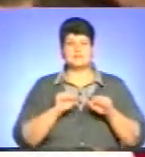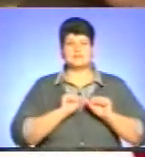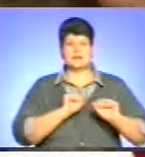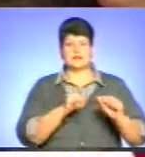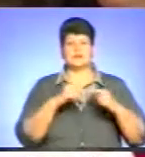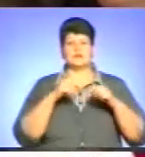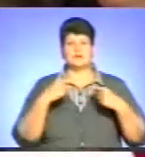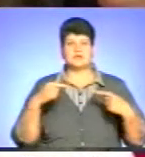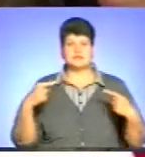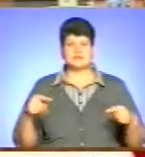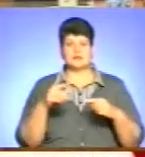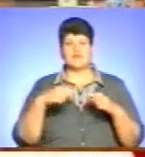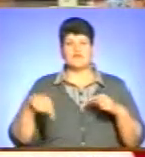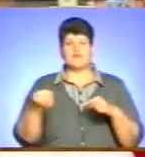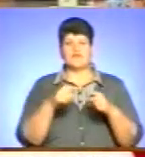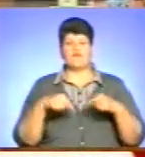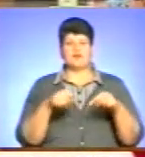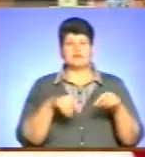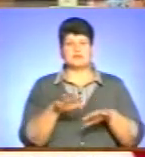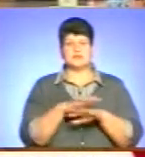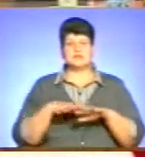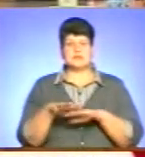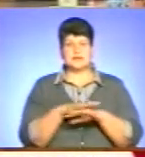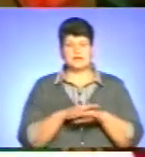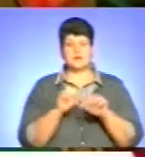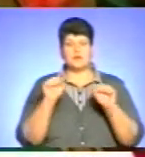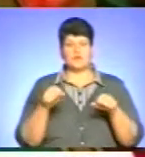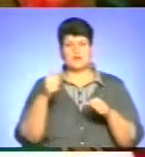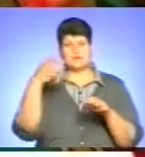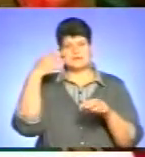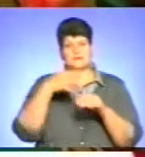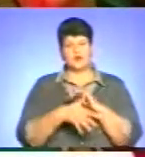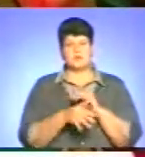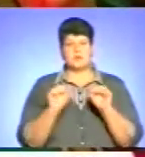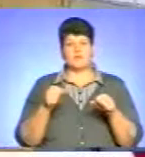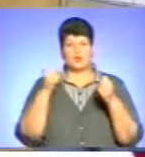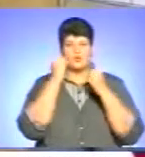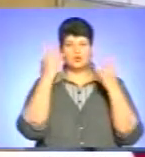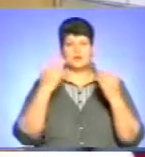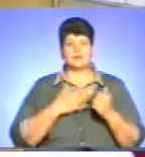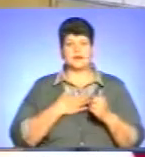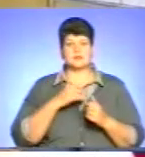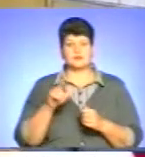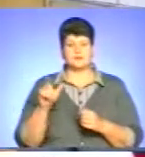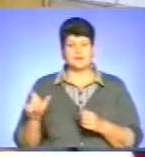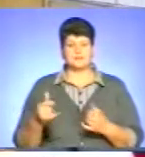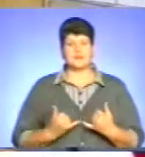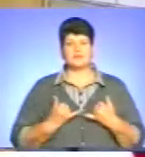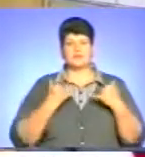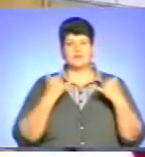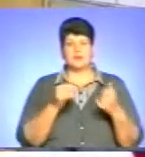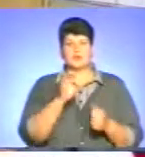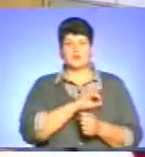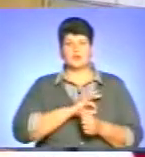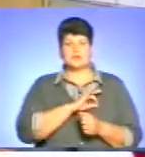верств населення і підвищення правової свідомості та правової культури наших громадян. Шанування юристів на державному